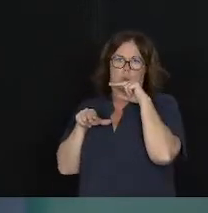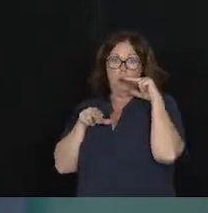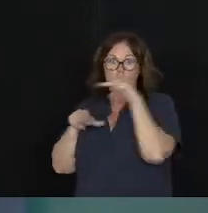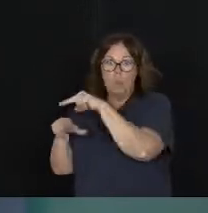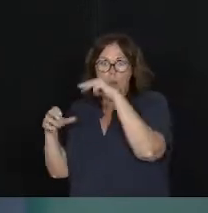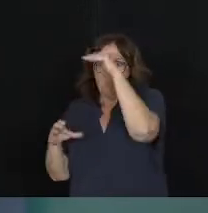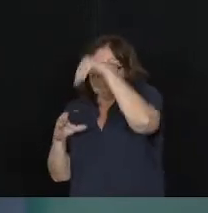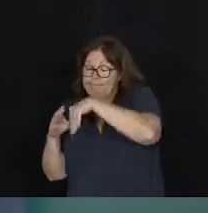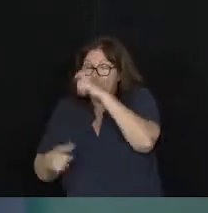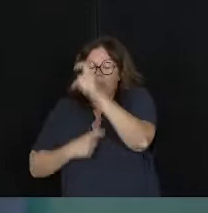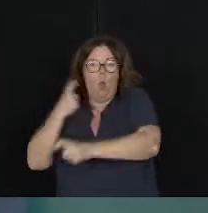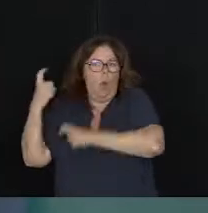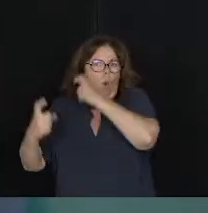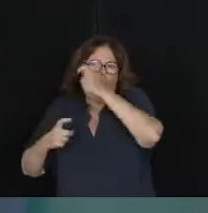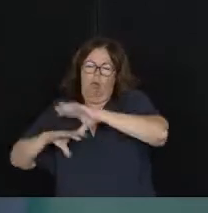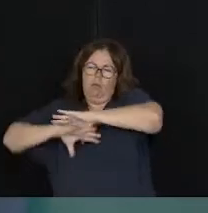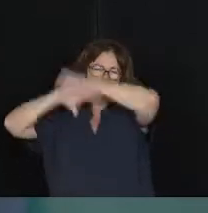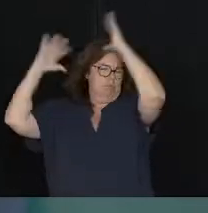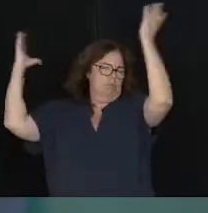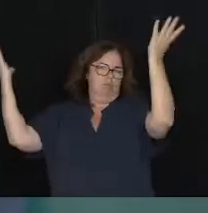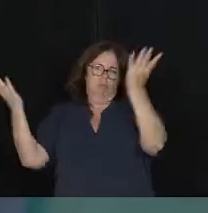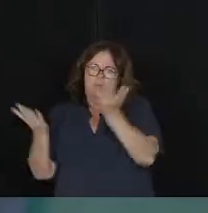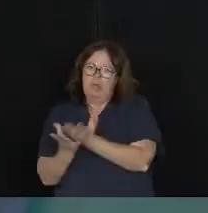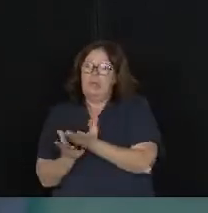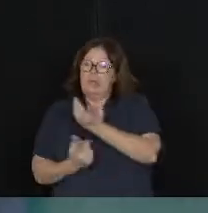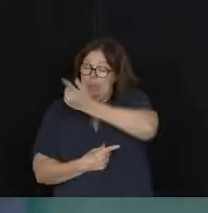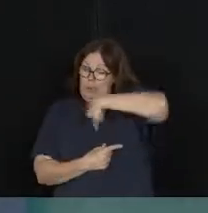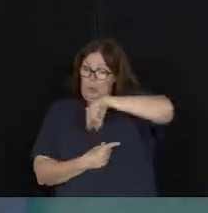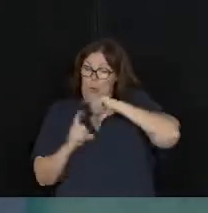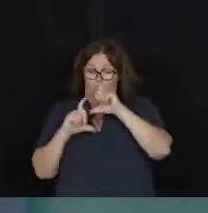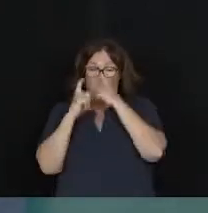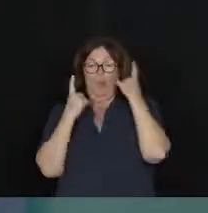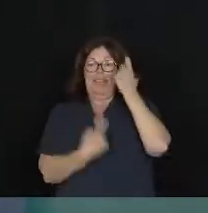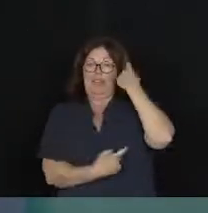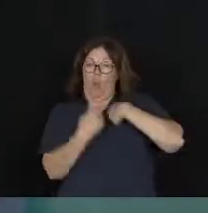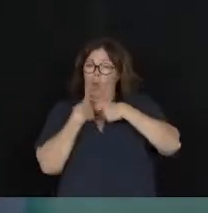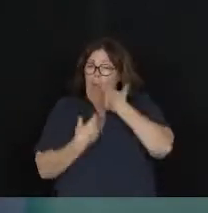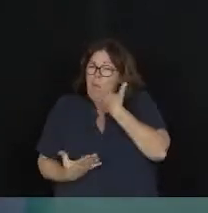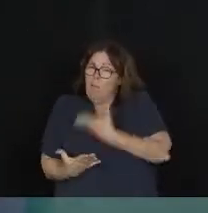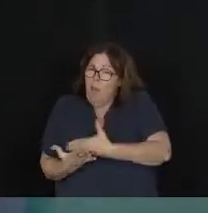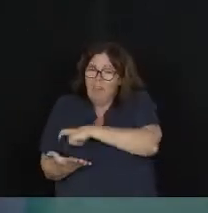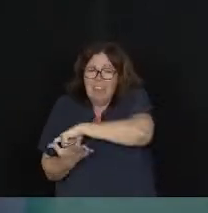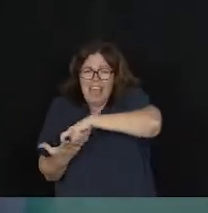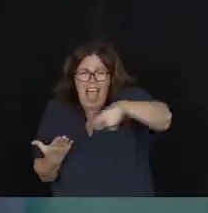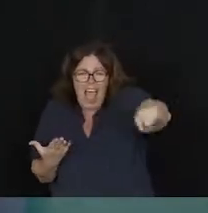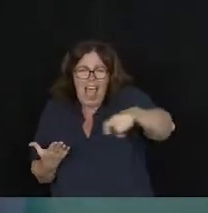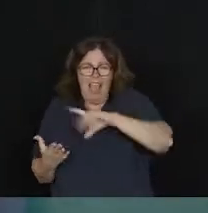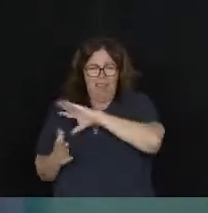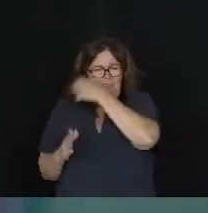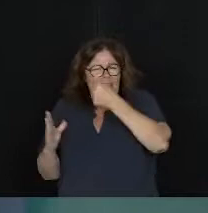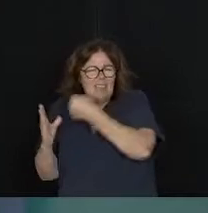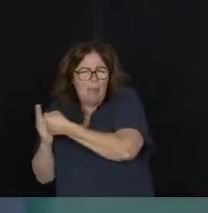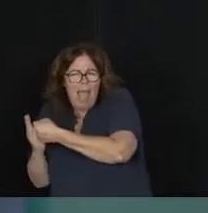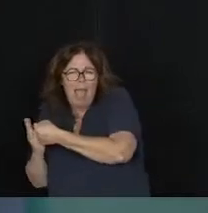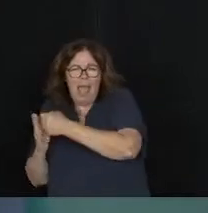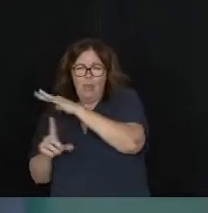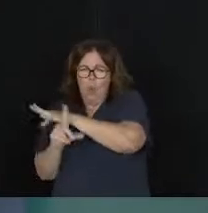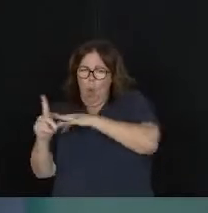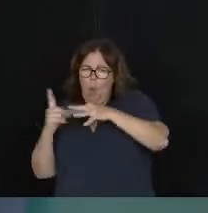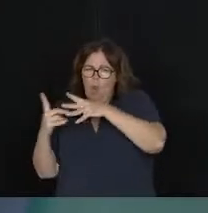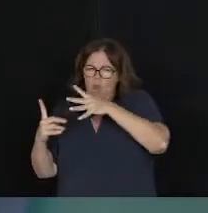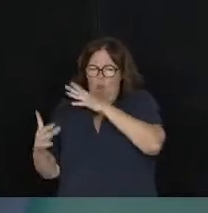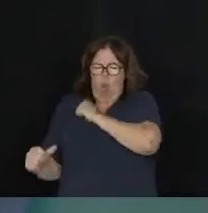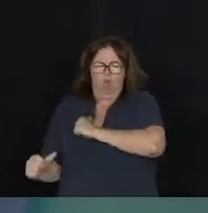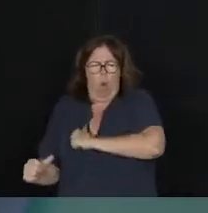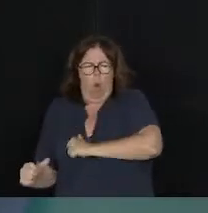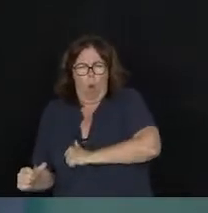de violence dont les qualificatifs historiens du XXe siècle européen portent la trace. Hein, l'âge des extrêmes, la brutalisation des sociétés, le continent